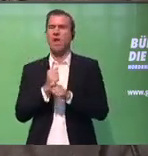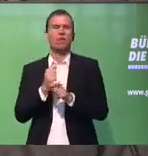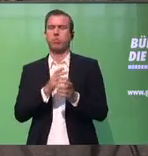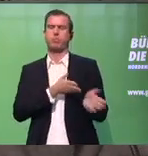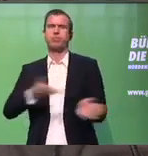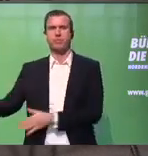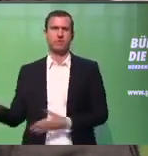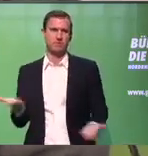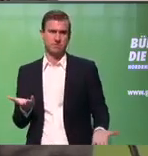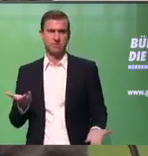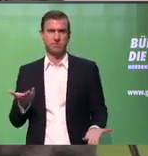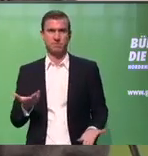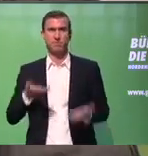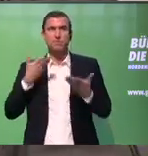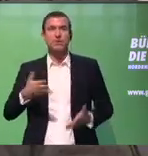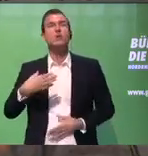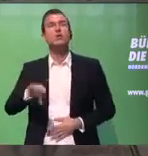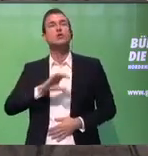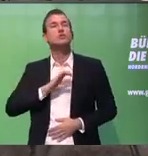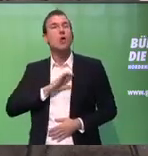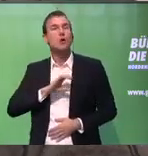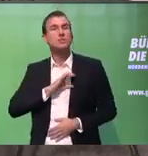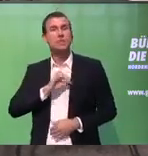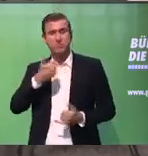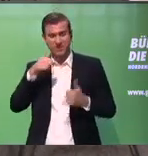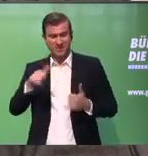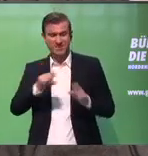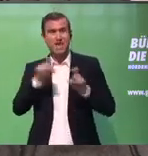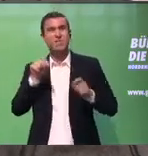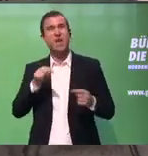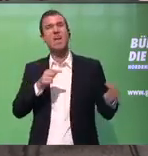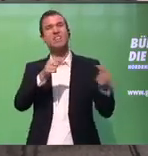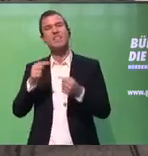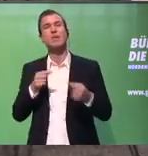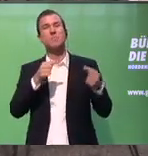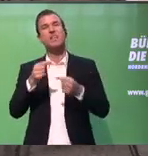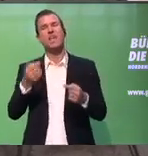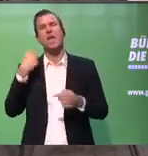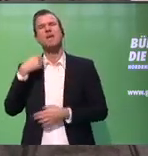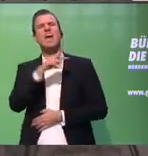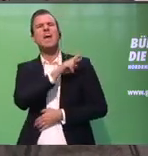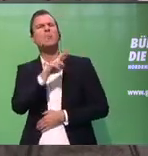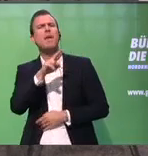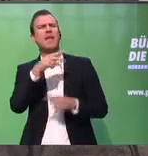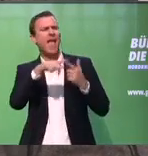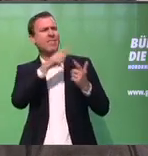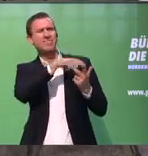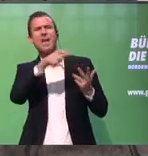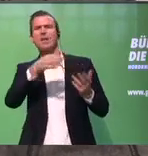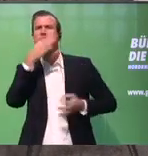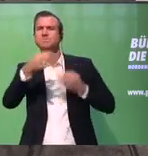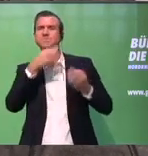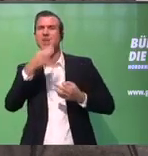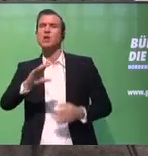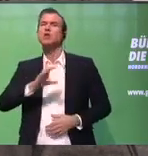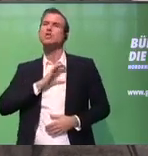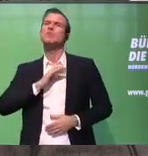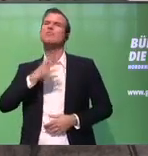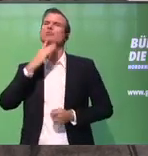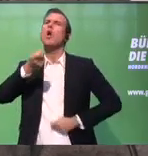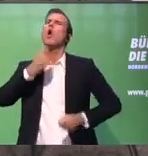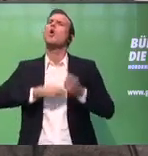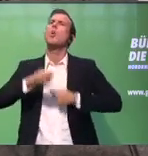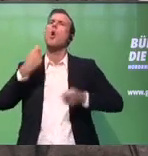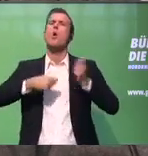Die Chancen, das haben wir ja gerade in der Debatte auch zu Europa von Rebecca und den anderen gehört, die Chancen für eine